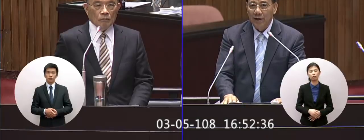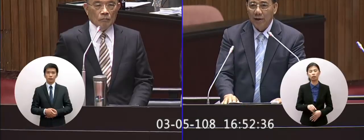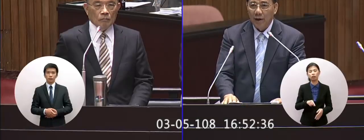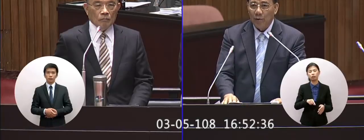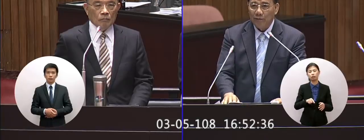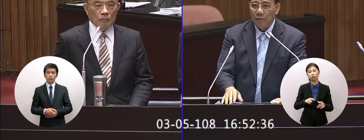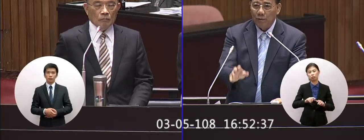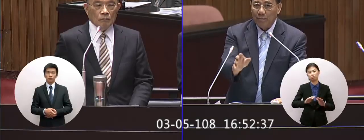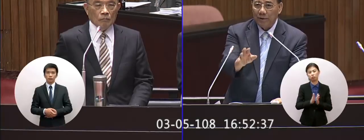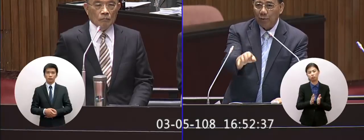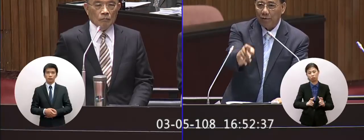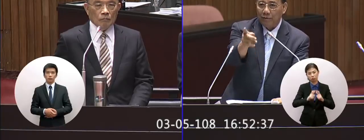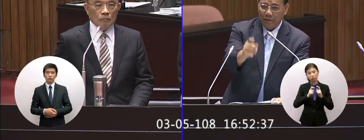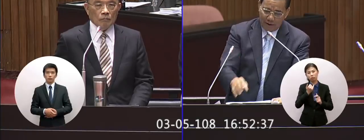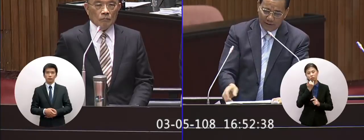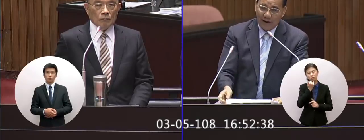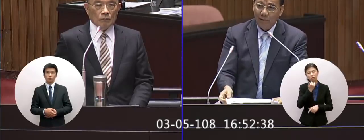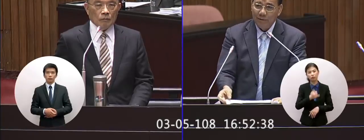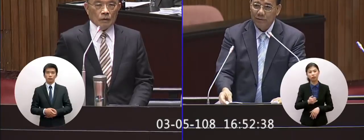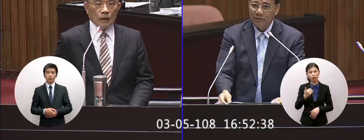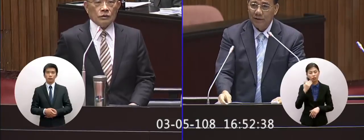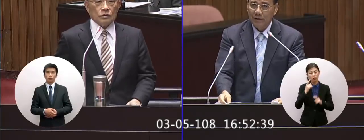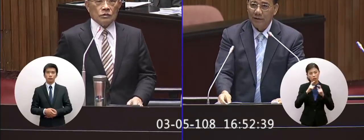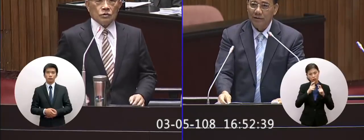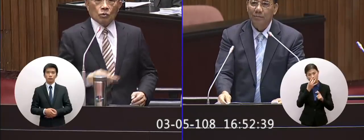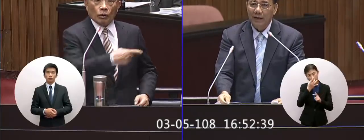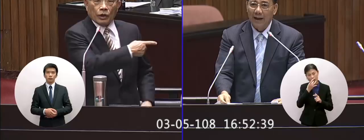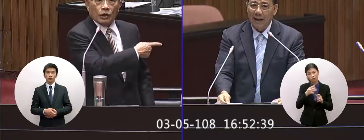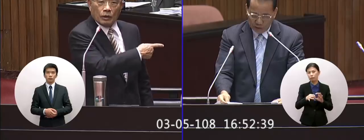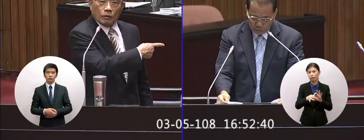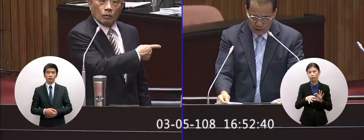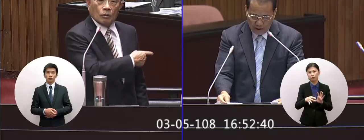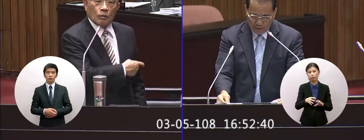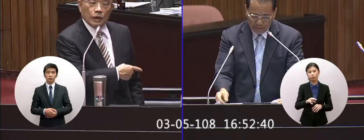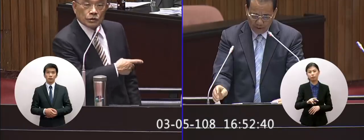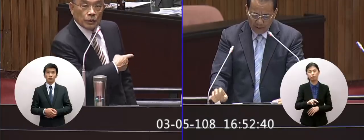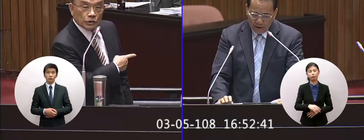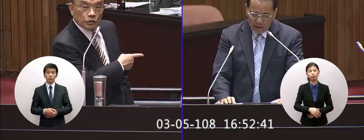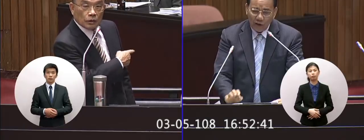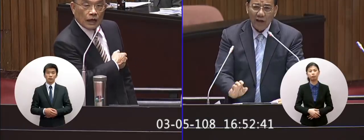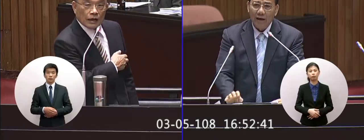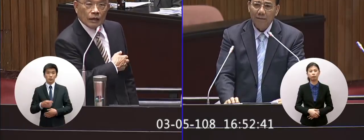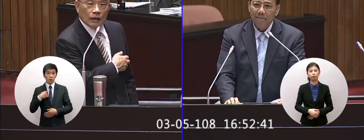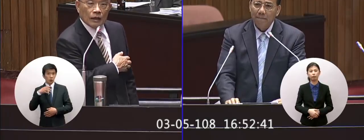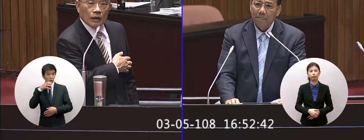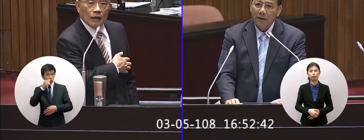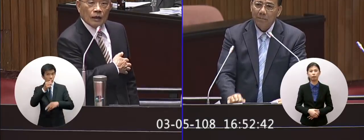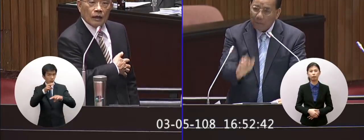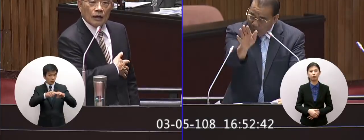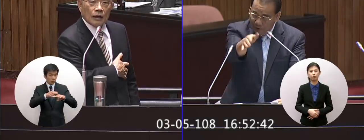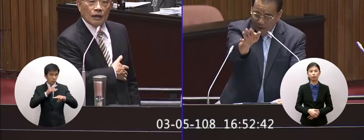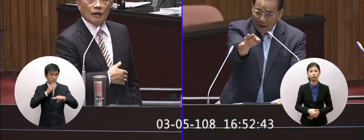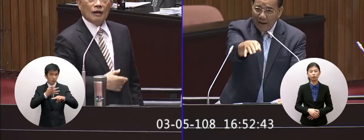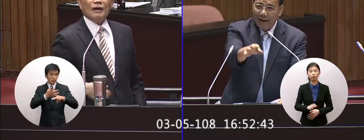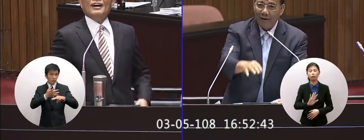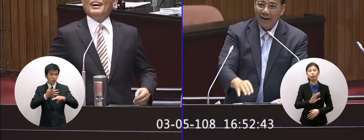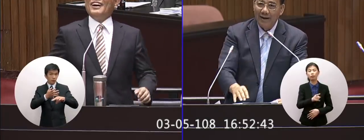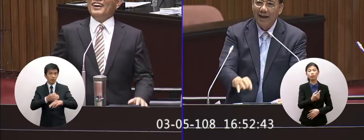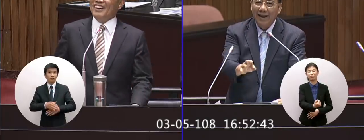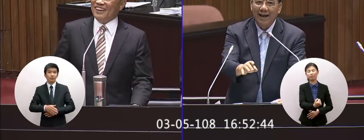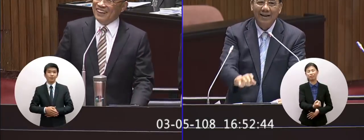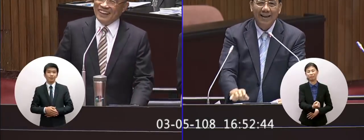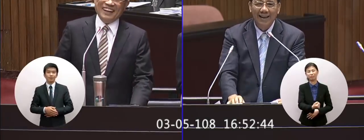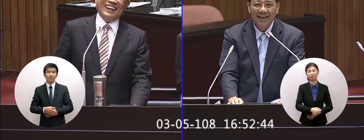直接回复，如果不能回复，当然我们就请沈部长来说啊。 我也是回去坐在那里。 不，你太累